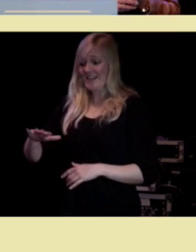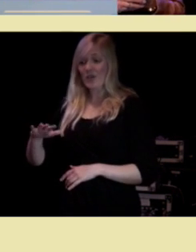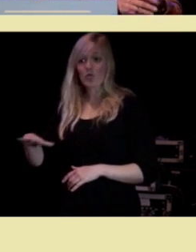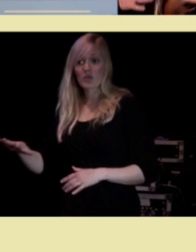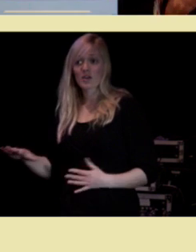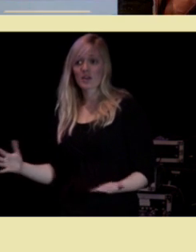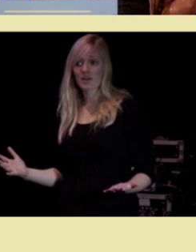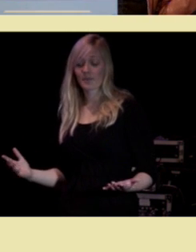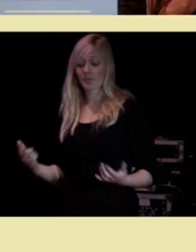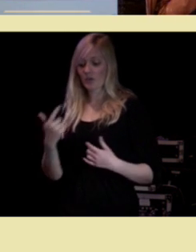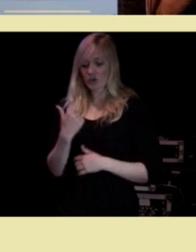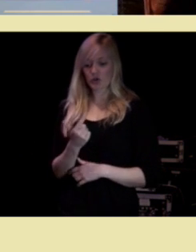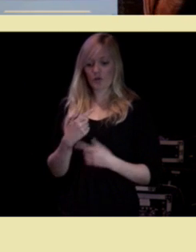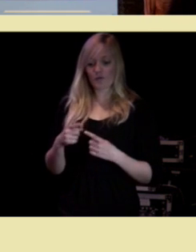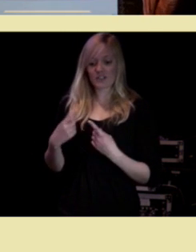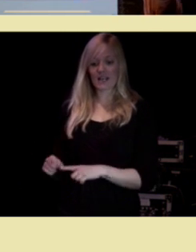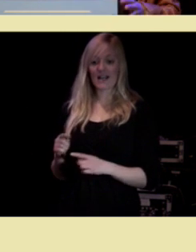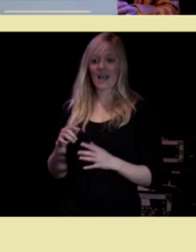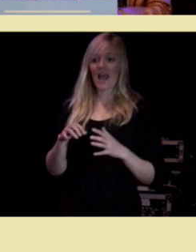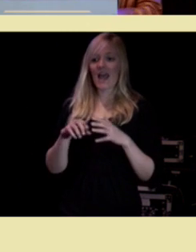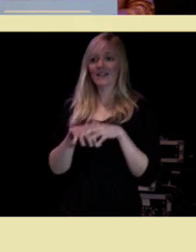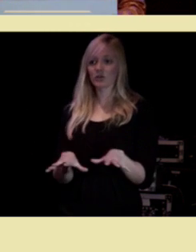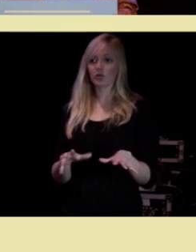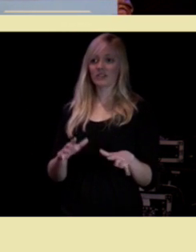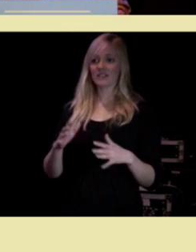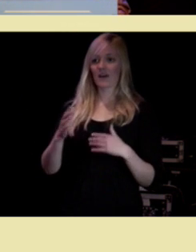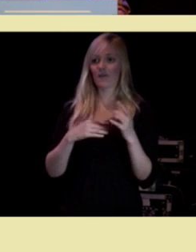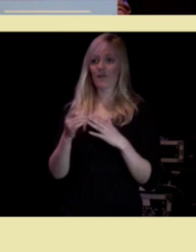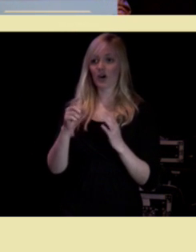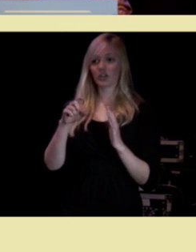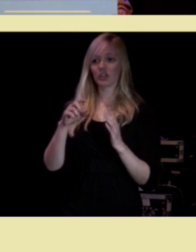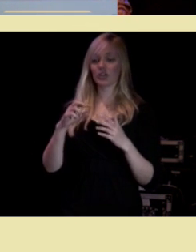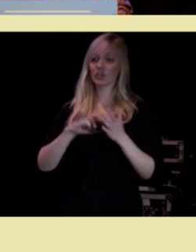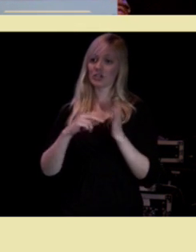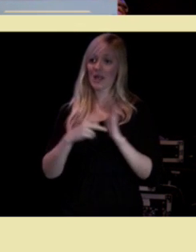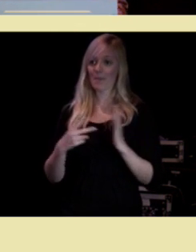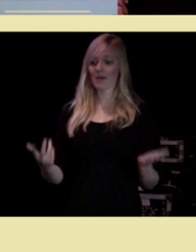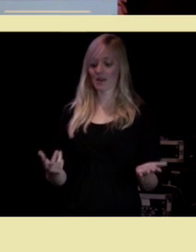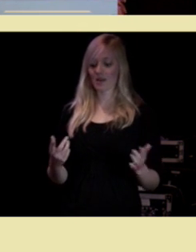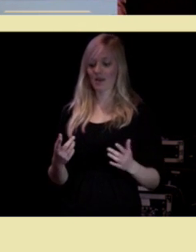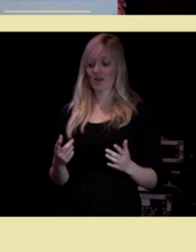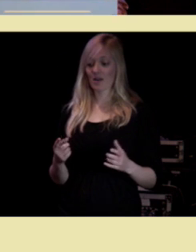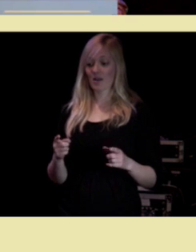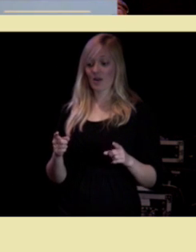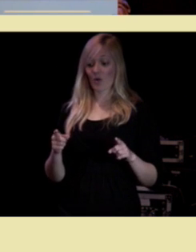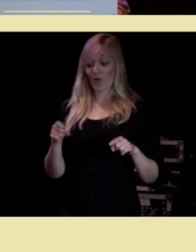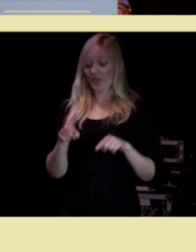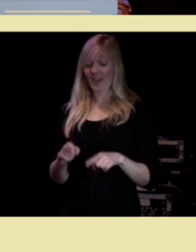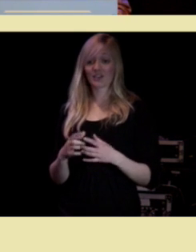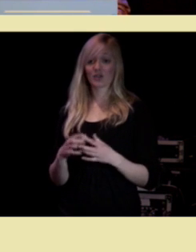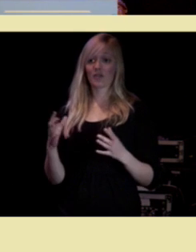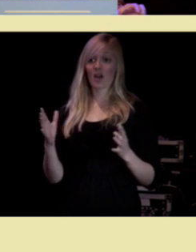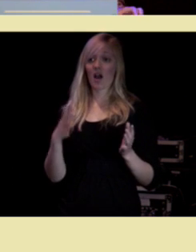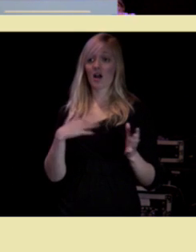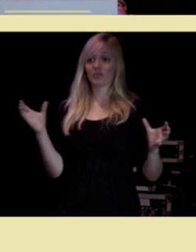med 7 ulike elektroniske fagsystemer. Og dette her skulle vi få til å